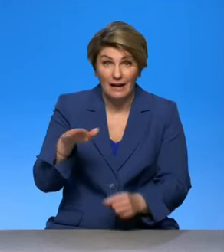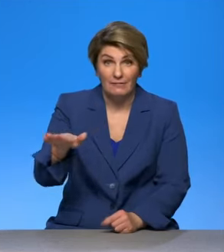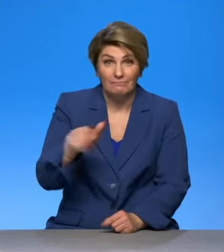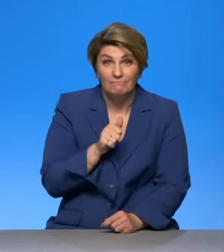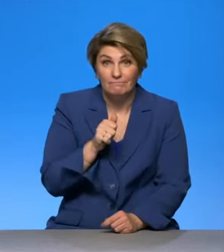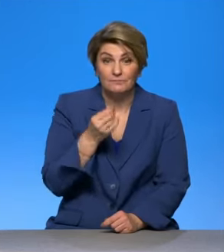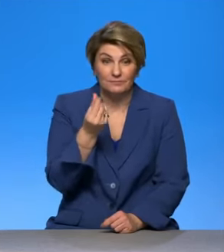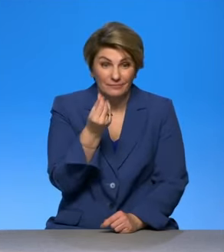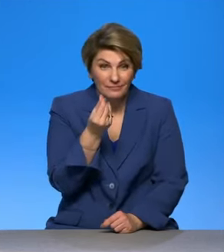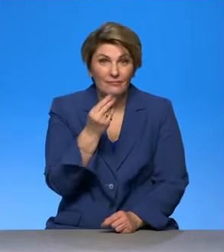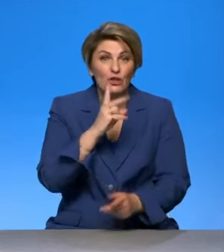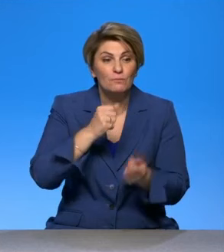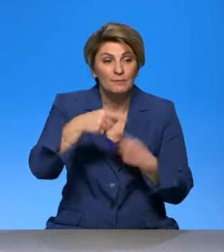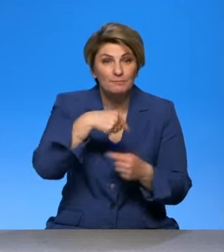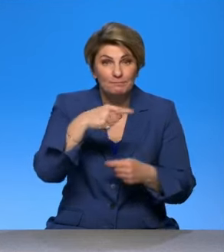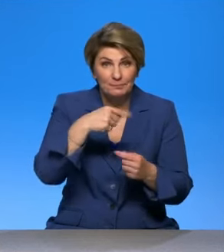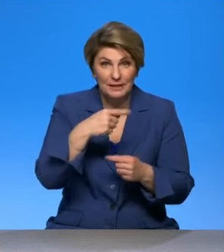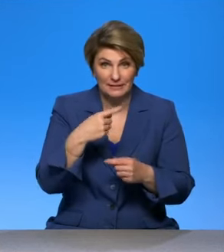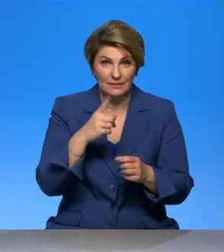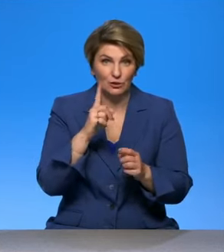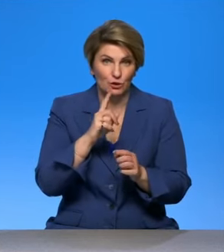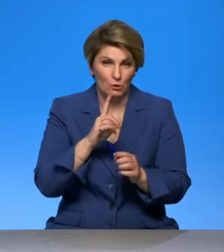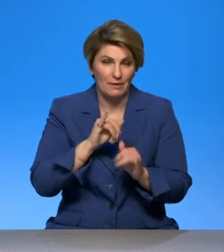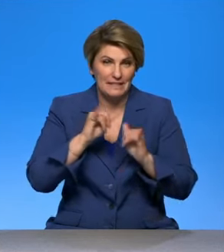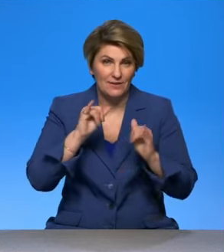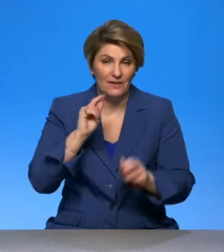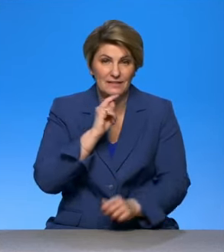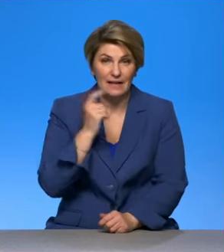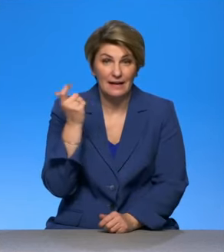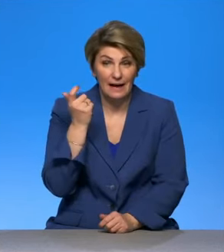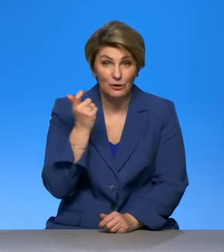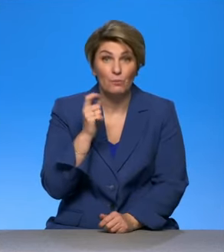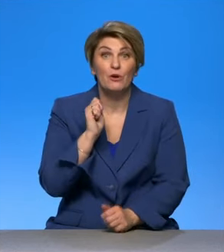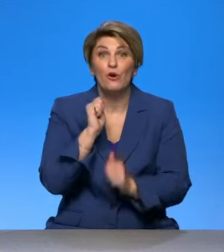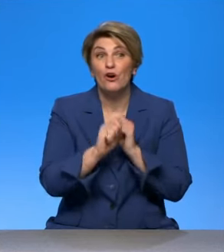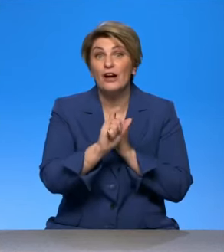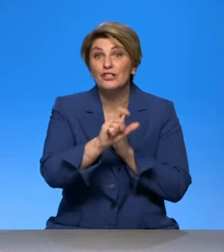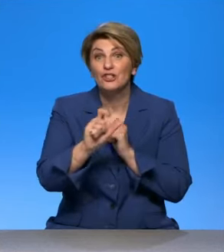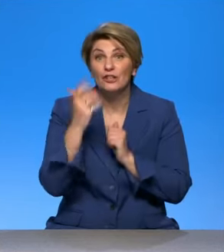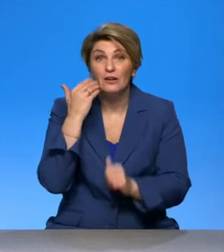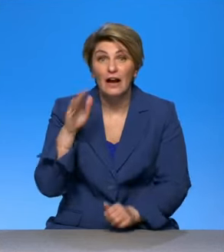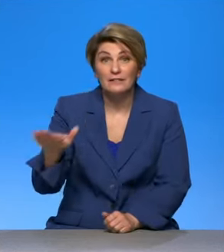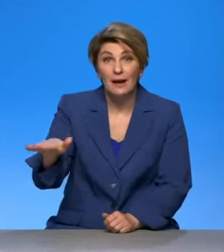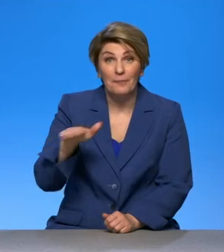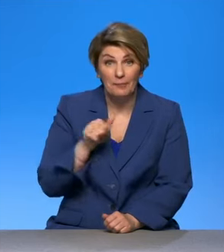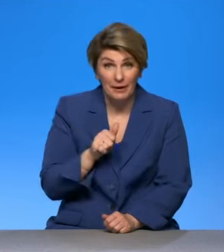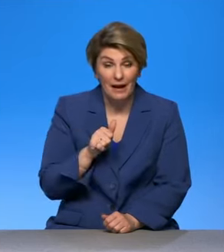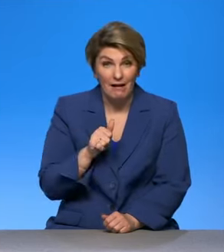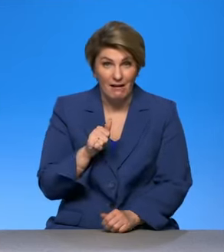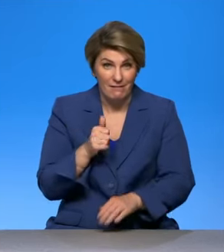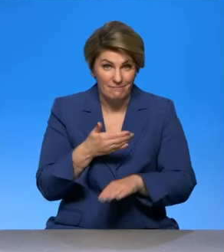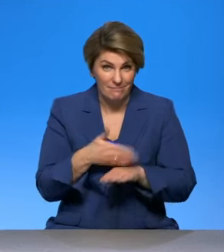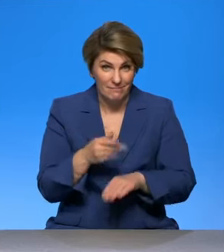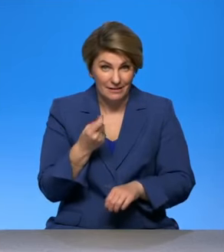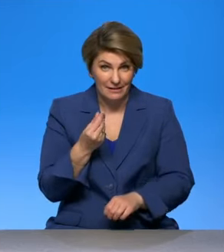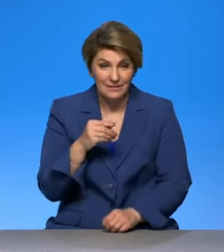есть кредитование как таковое, оно как раз двигает экономику. И каждый человек, когда берет кредит, он должен оценивать. Вот, например, Татьяна,